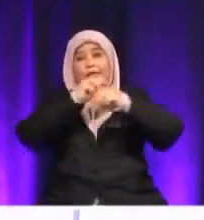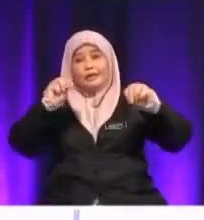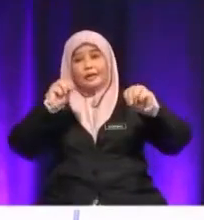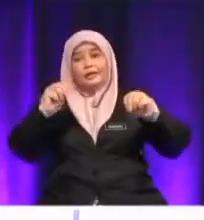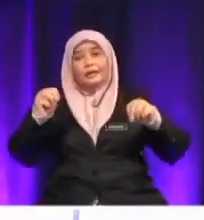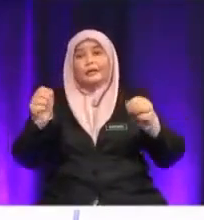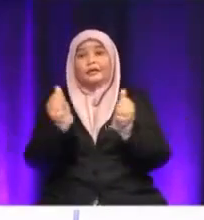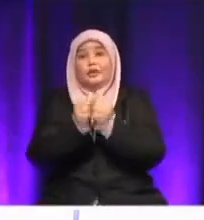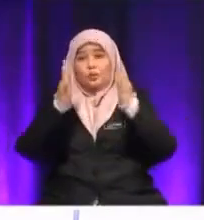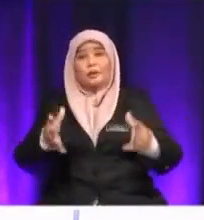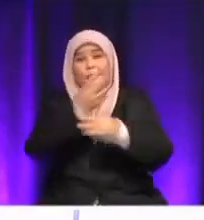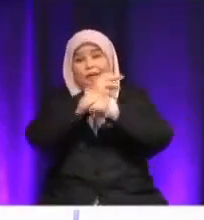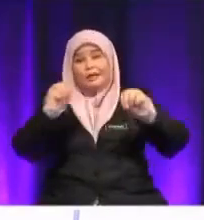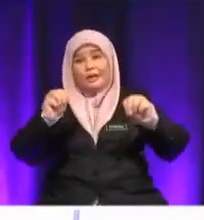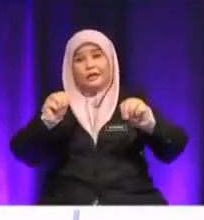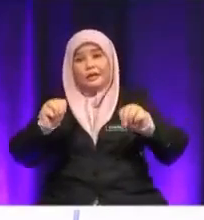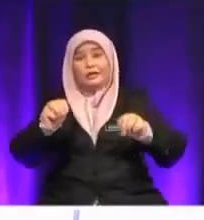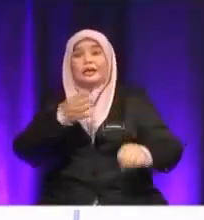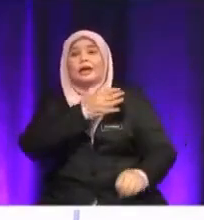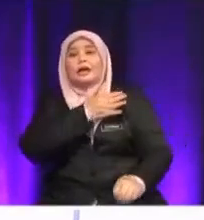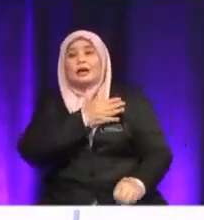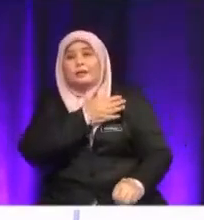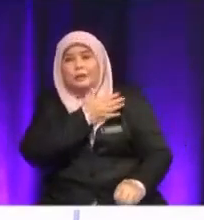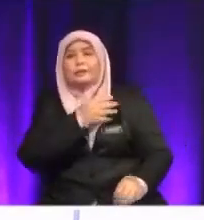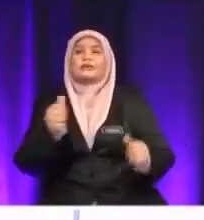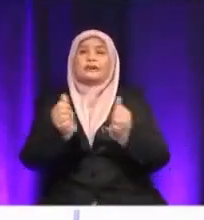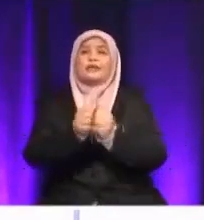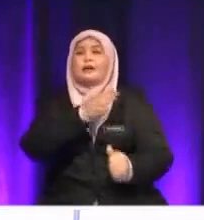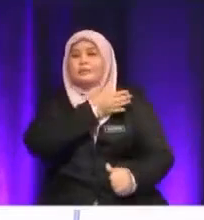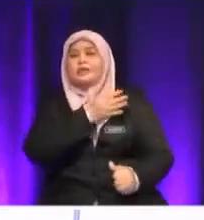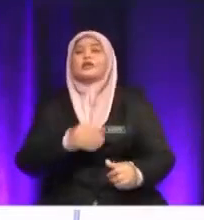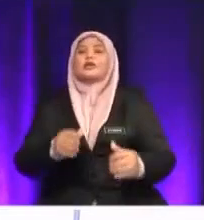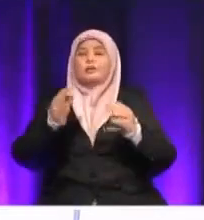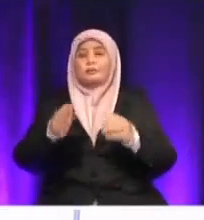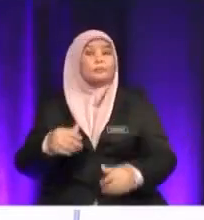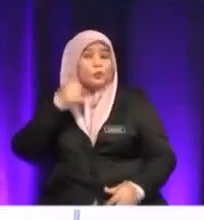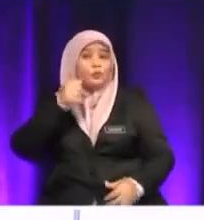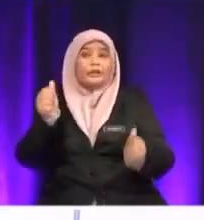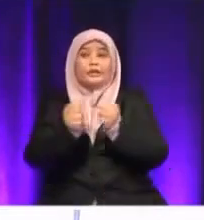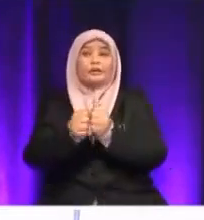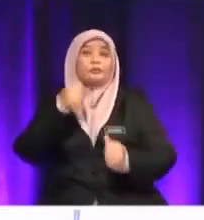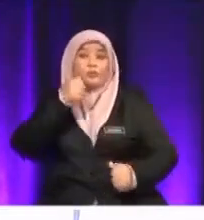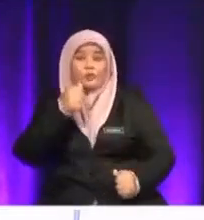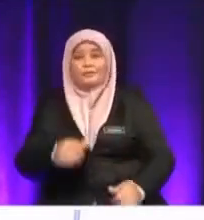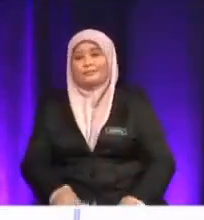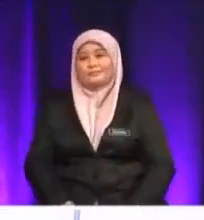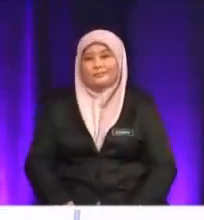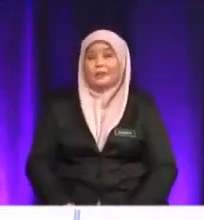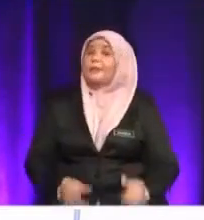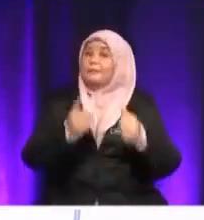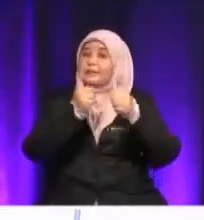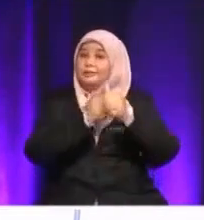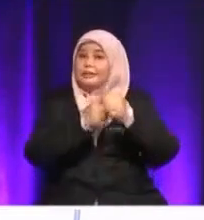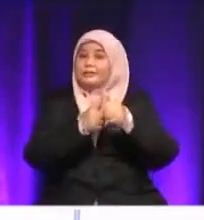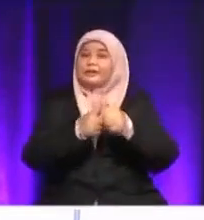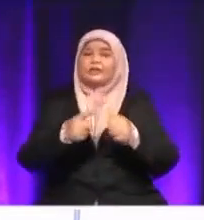orang merdeka dan hamba dengan hamba dan perempuan dengan perempuan. Okey, alhamdulillah. Pertama sekali kita